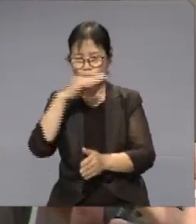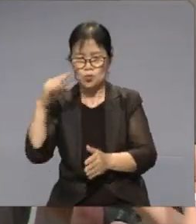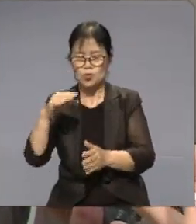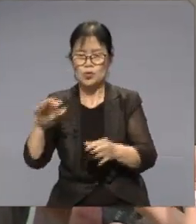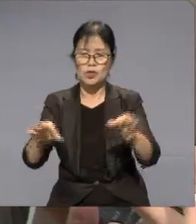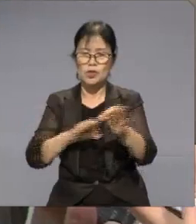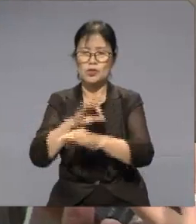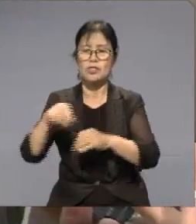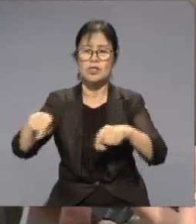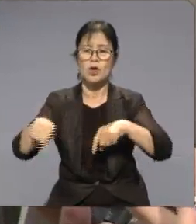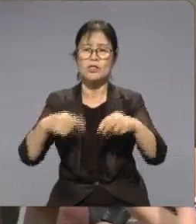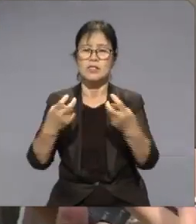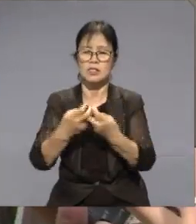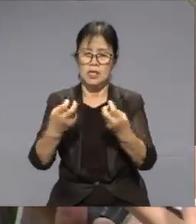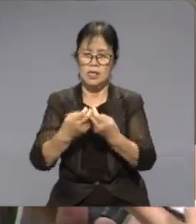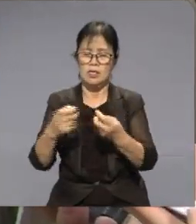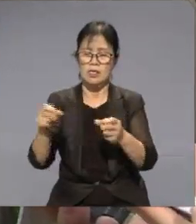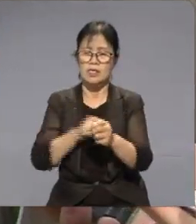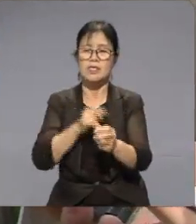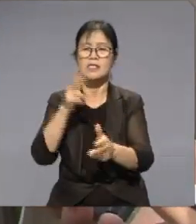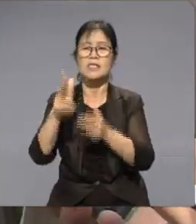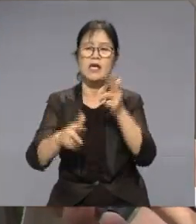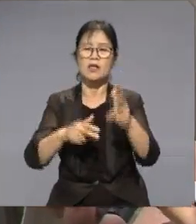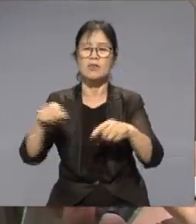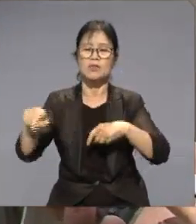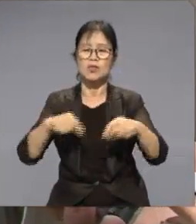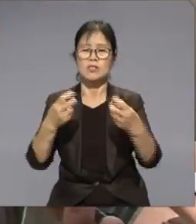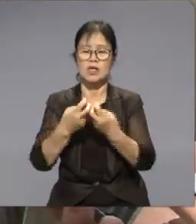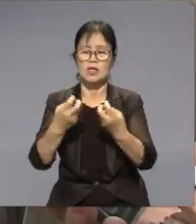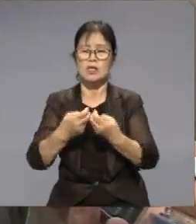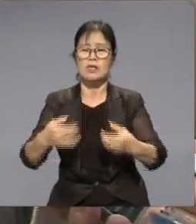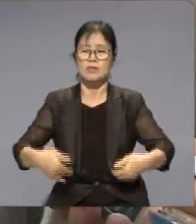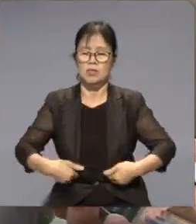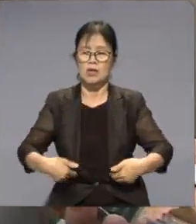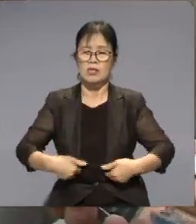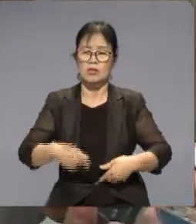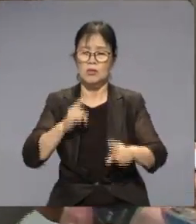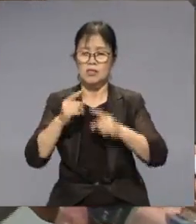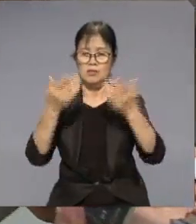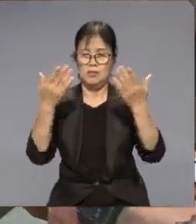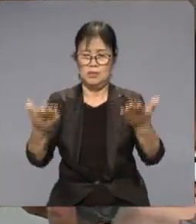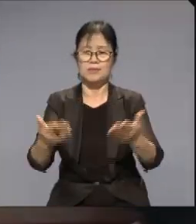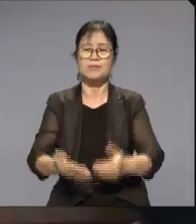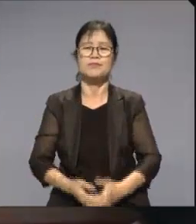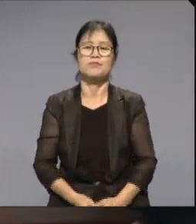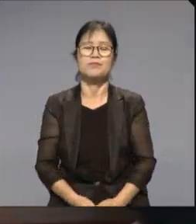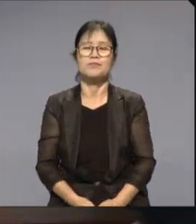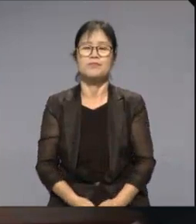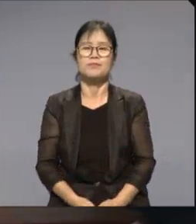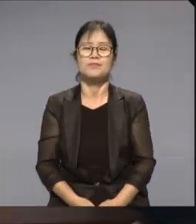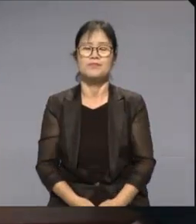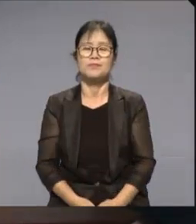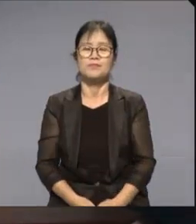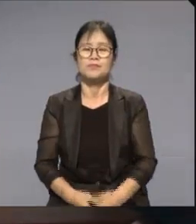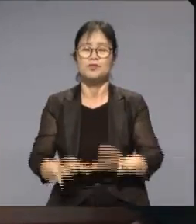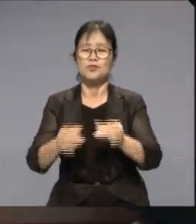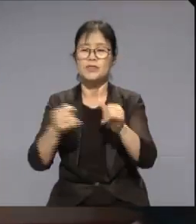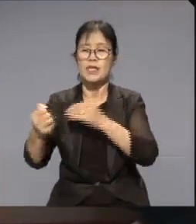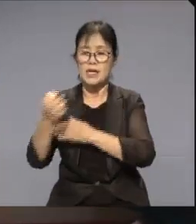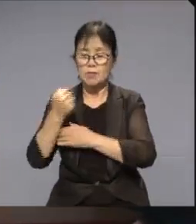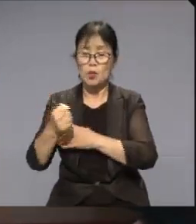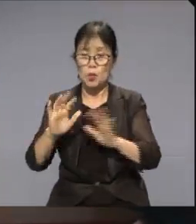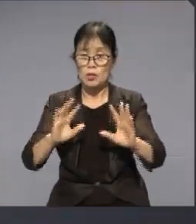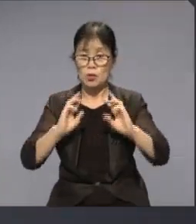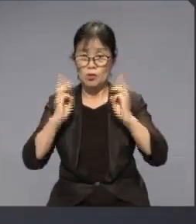된 경제 정책, 특히 산업 정책이 필요하다. 그 말씀드리고 싶습니다. 국민의힘은 오늘